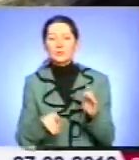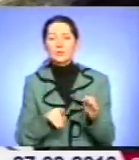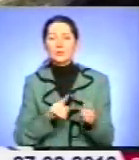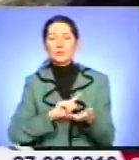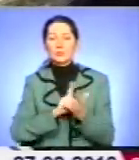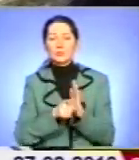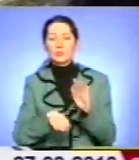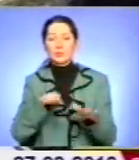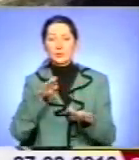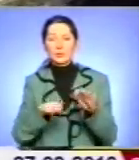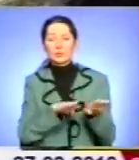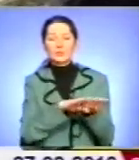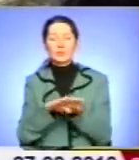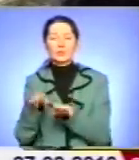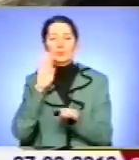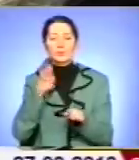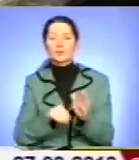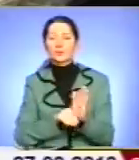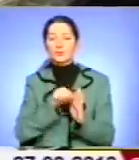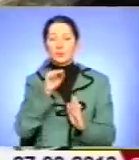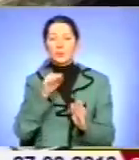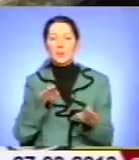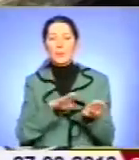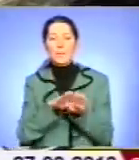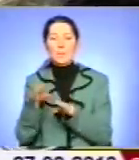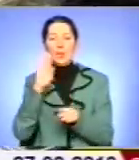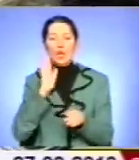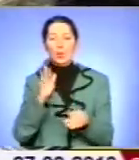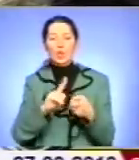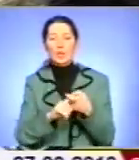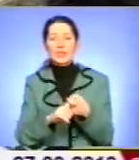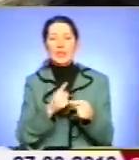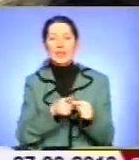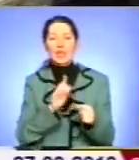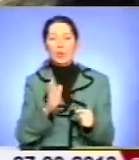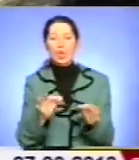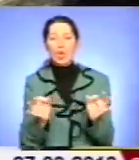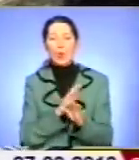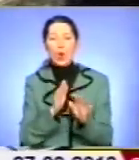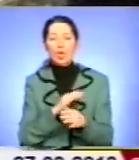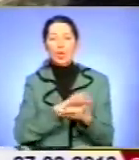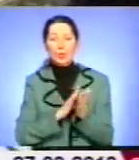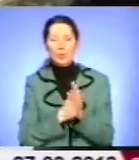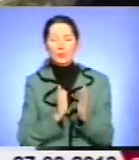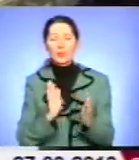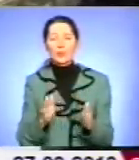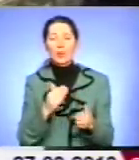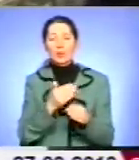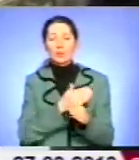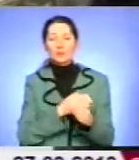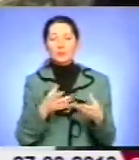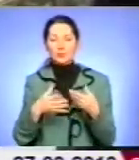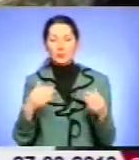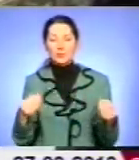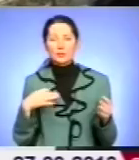І все ж таки підвищення рівня води буде залежати від того, які будуть погодні умови. Тобто, якщо це буде поступове танення снігу,